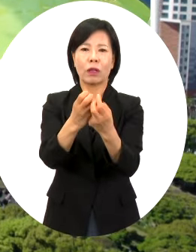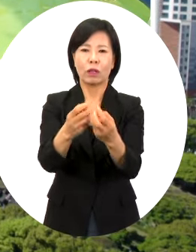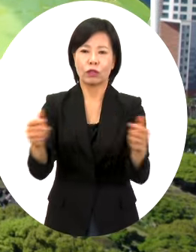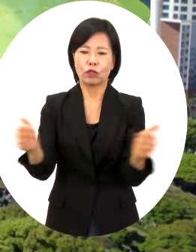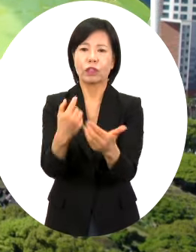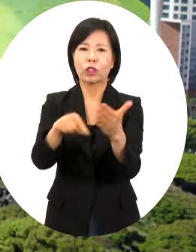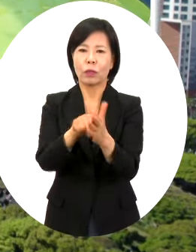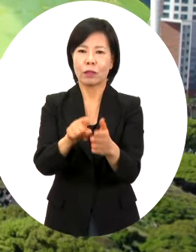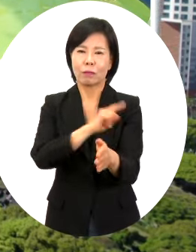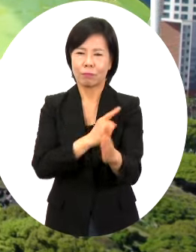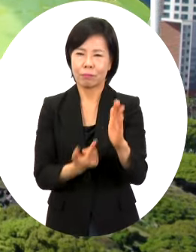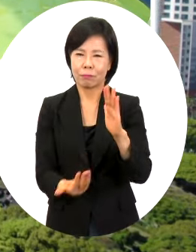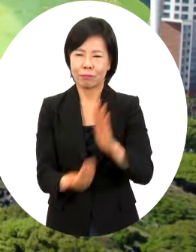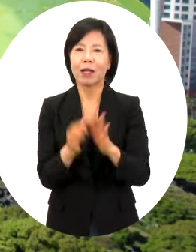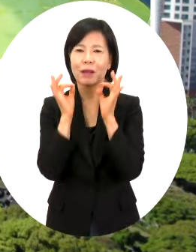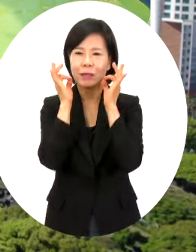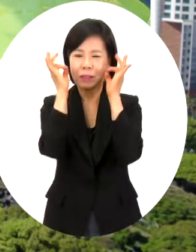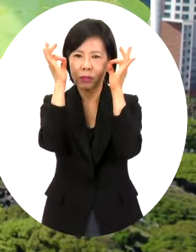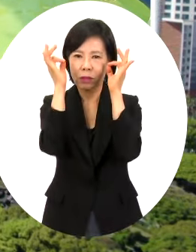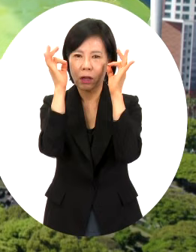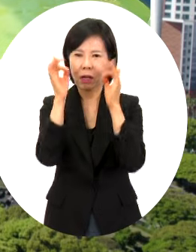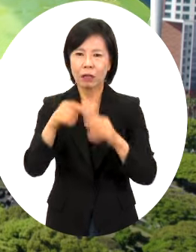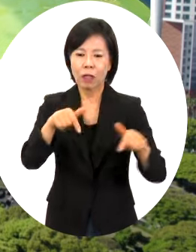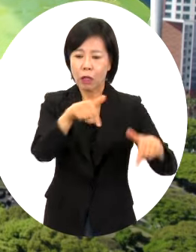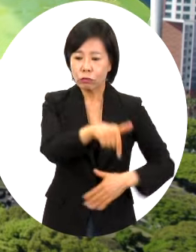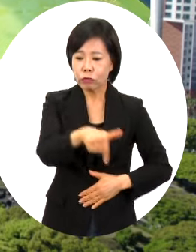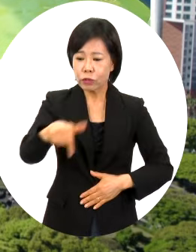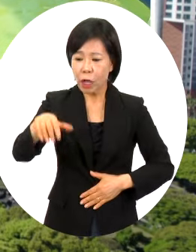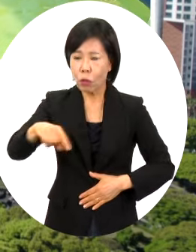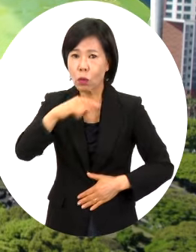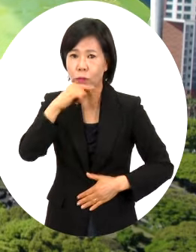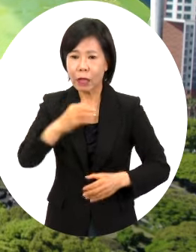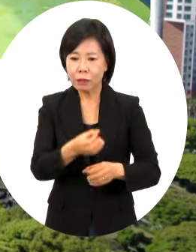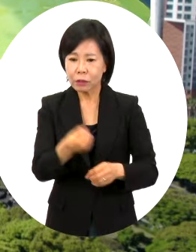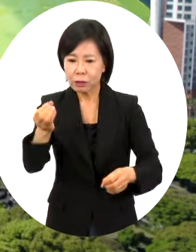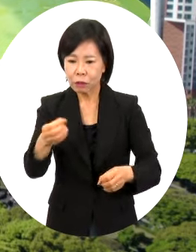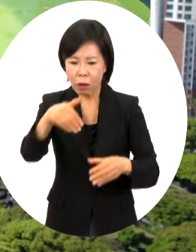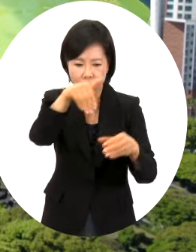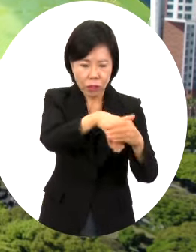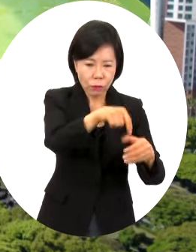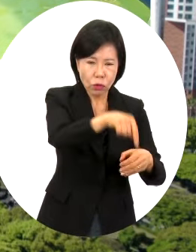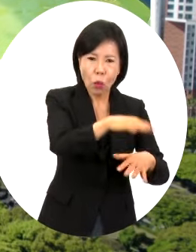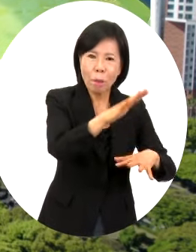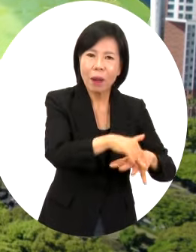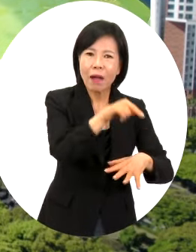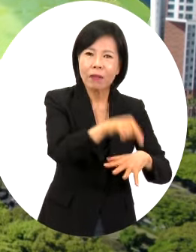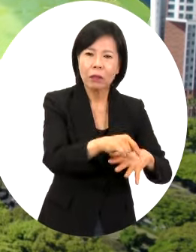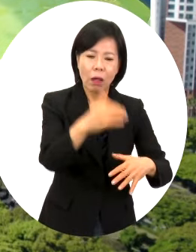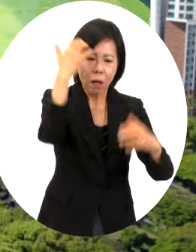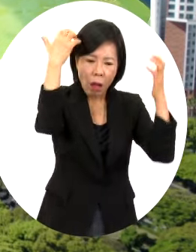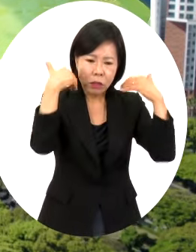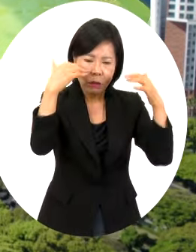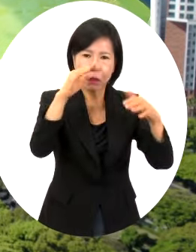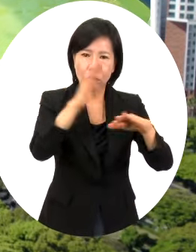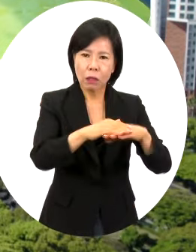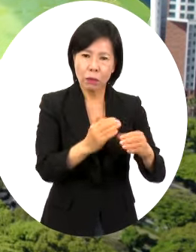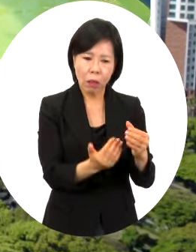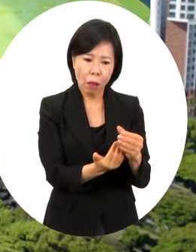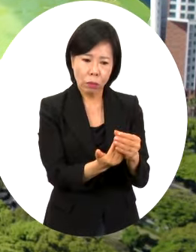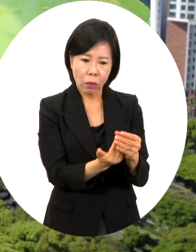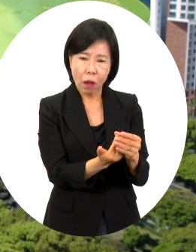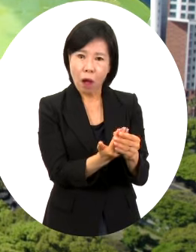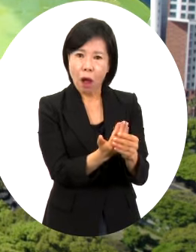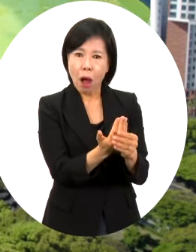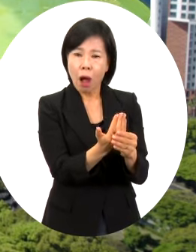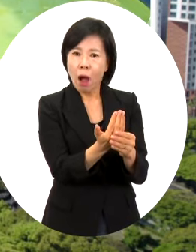최소화하기 위해 총력을 기울이고 있습니다. 최근 구자읍 당근 파종 지역은 폭염이 이어지면서 당근